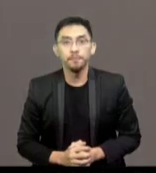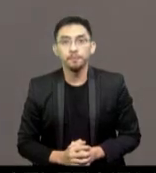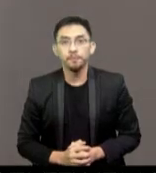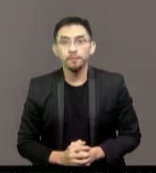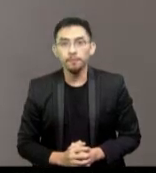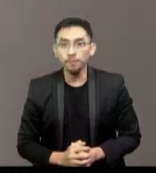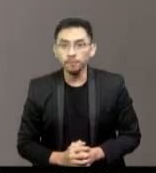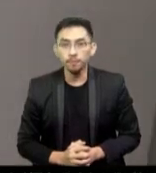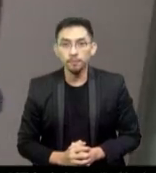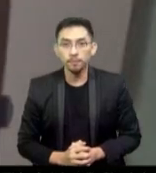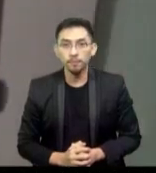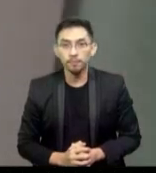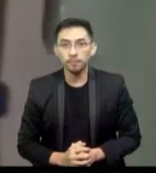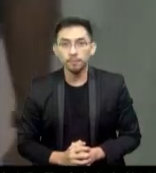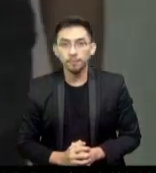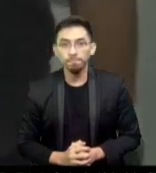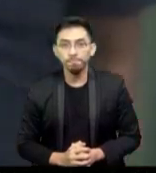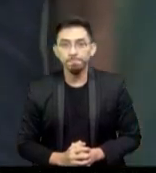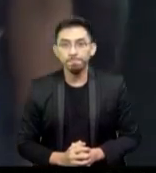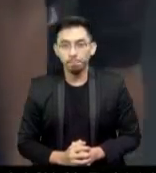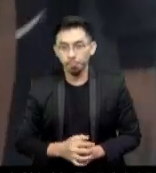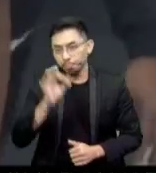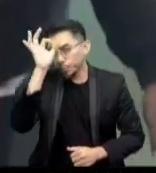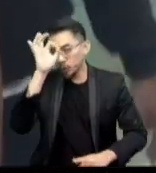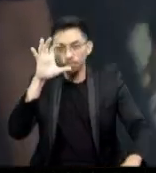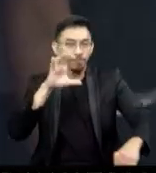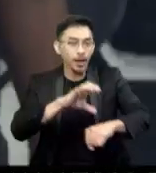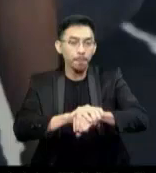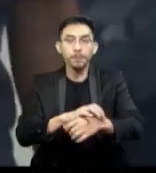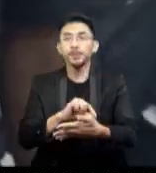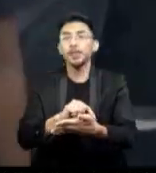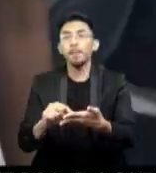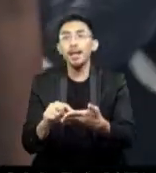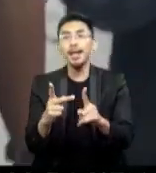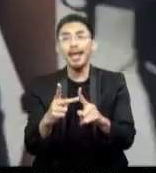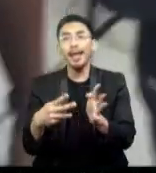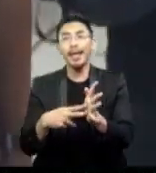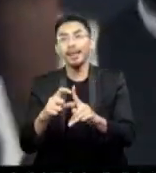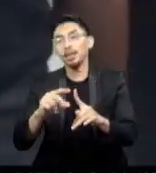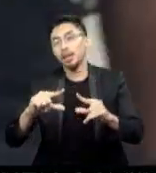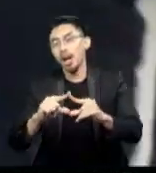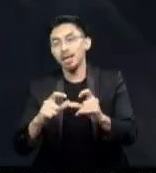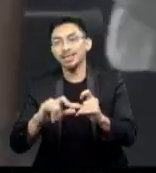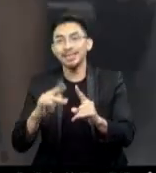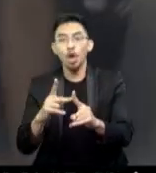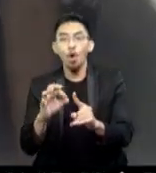Penyidik Kejari Perak Surabaya mengeksekusi Hendra Sihombing, pengacara gadungan yang menjadi buronan selama 5